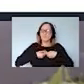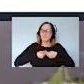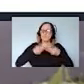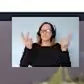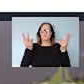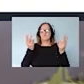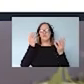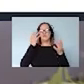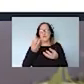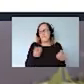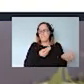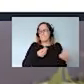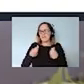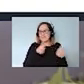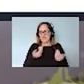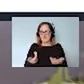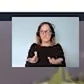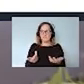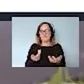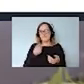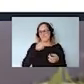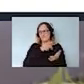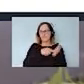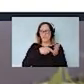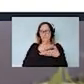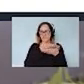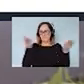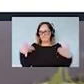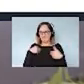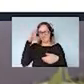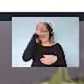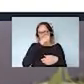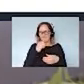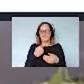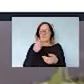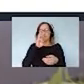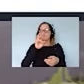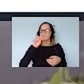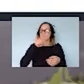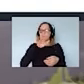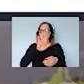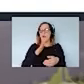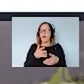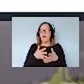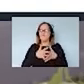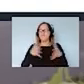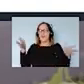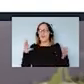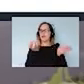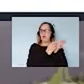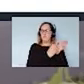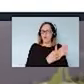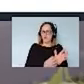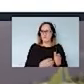ilość biznesu. Czasem o tym zapominamy, ale Wikipedia pod spodem tak naprawdę jest w wielu innych